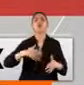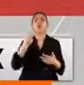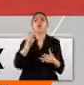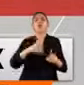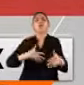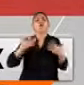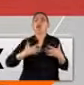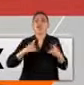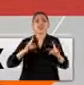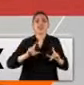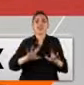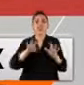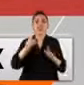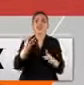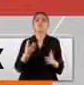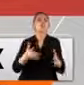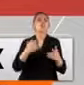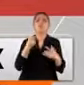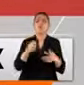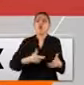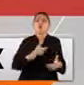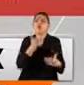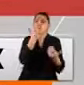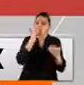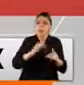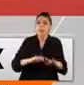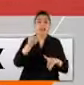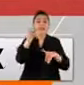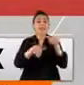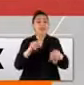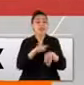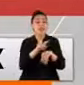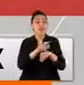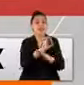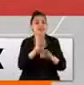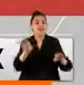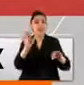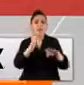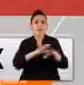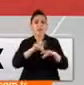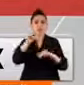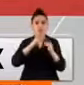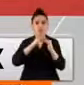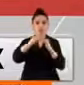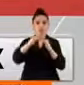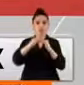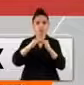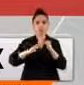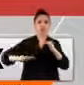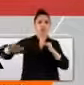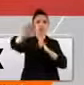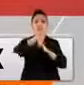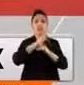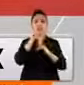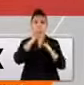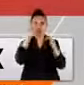heveslenmesin, boş yere umutlanmasın, seçim zamanında yapılacak. Bu millet ufkunu karartan